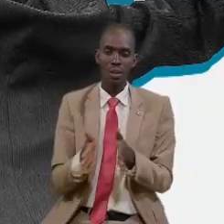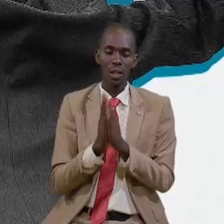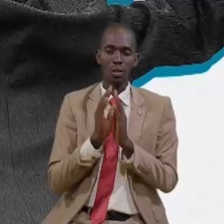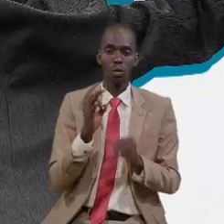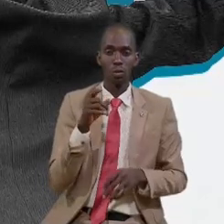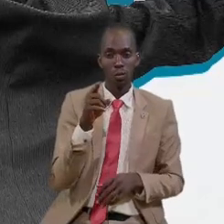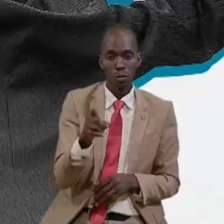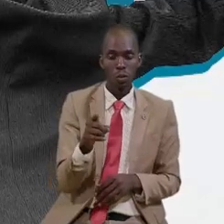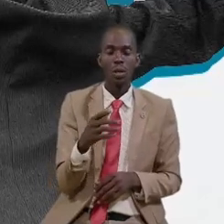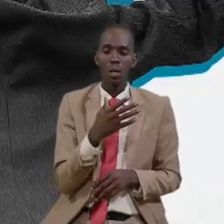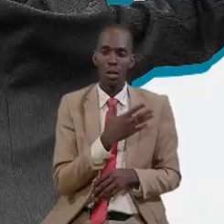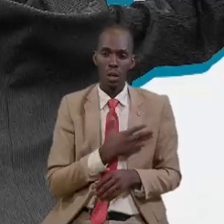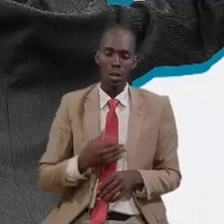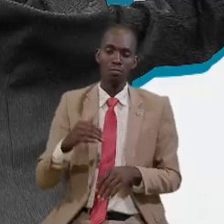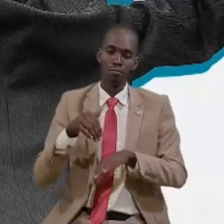nom